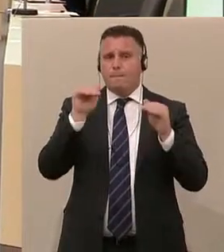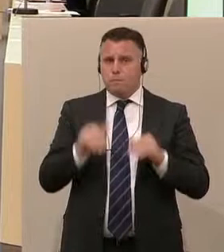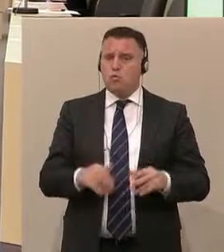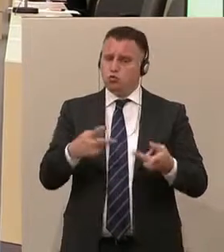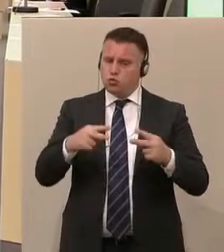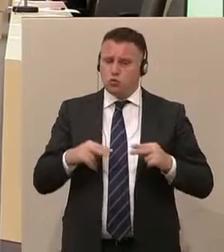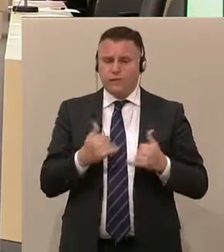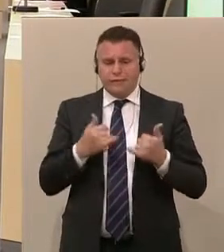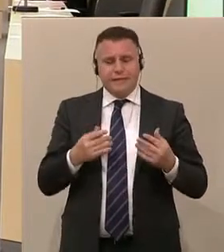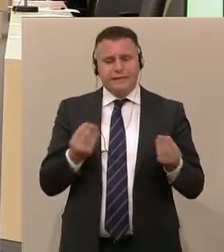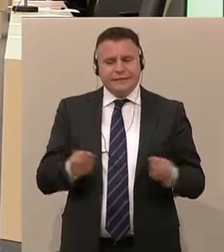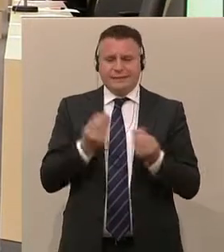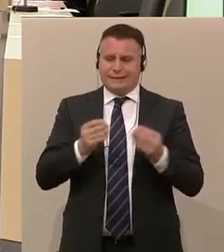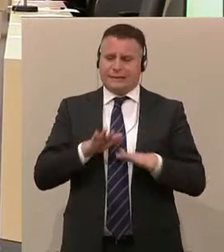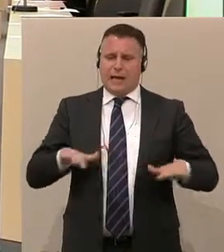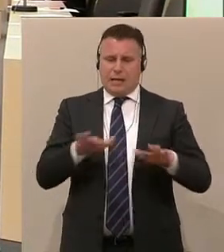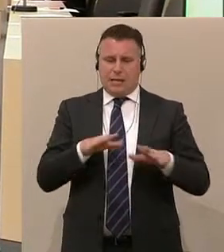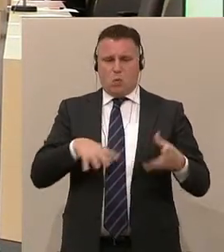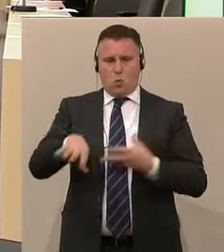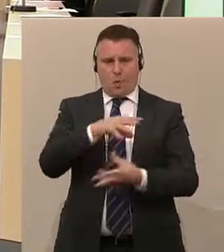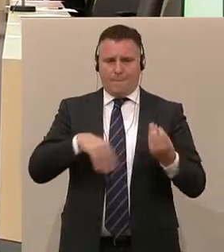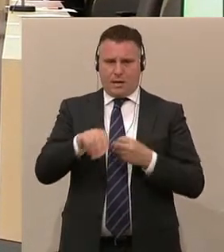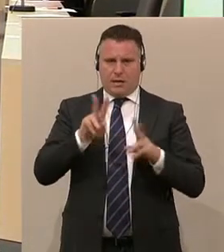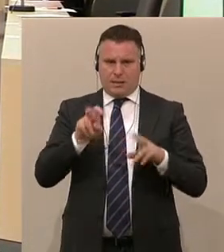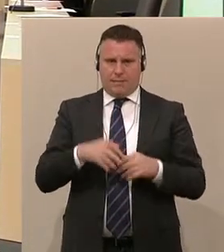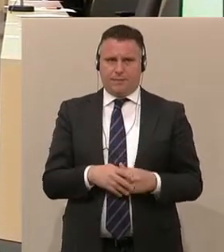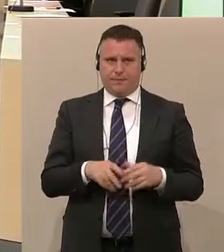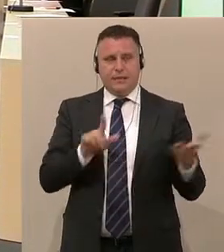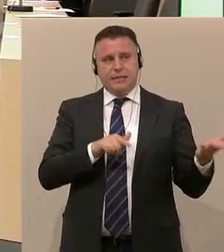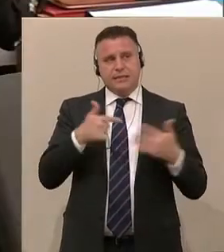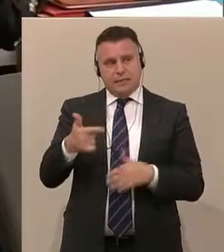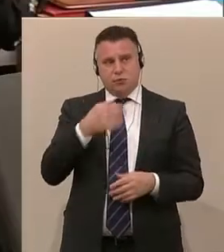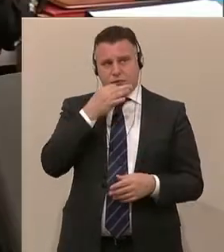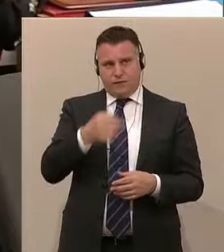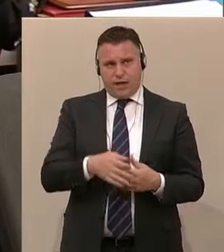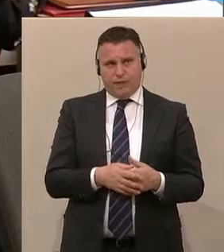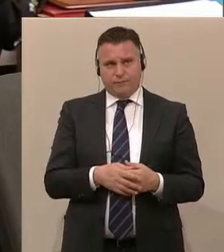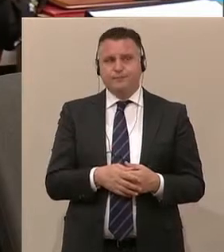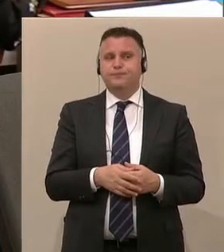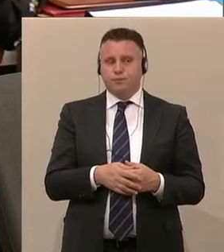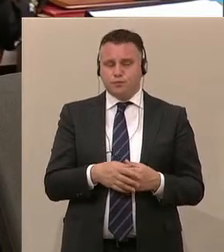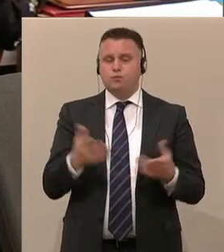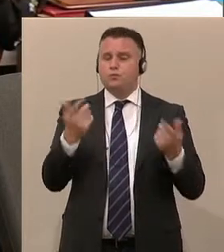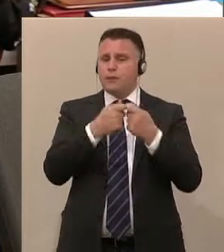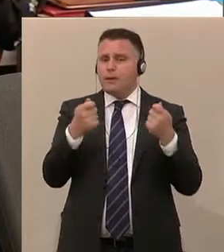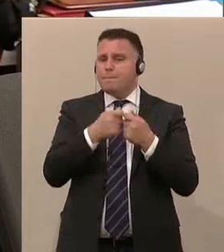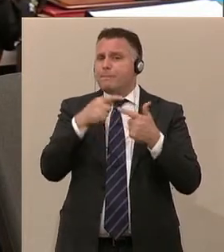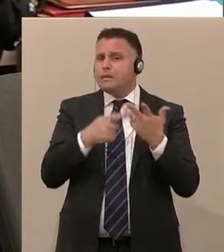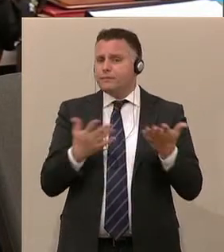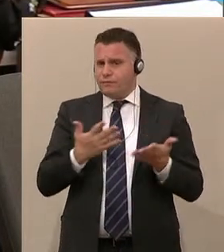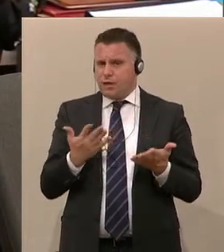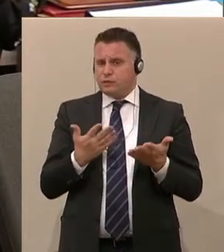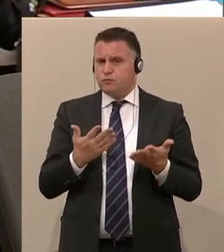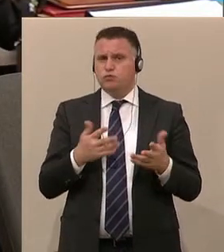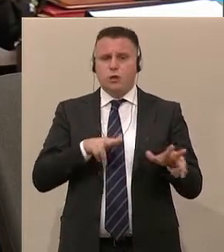sachlichen Auseinandersetzung mit der Thematik. Zur Frage 27. Wesentliche Maßnahmen sind die